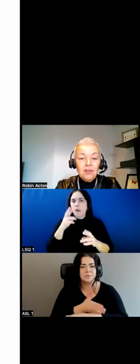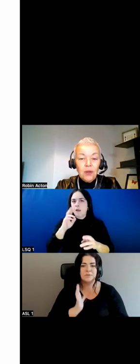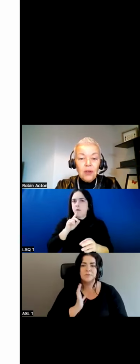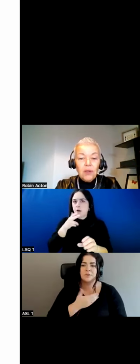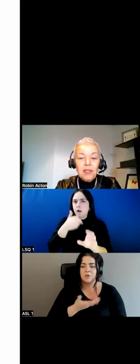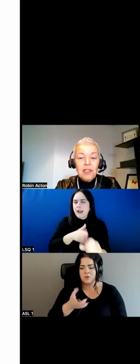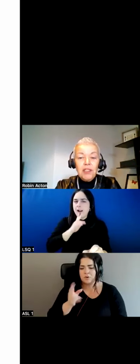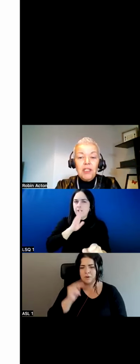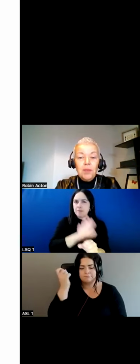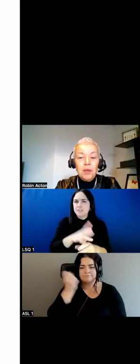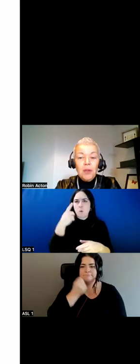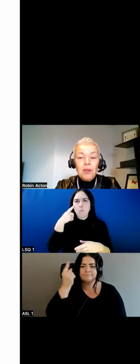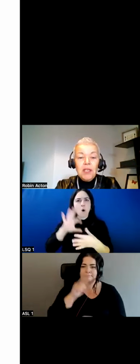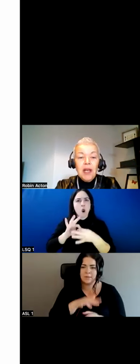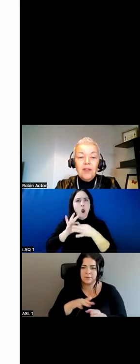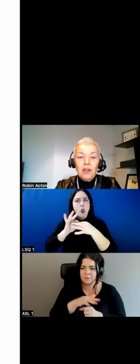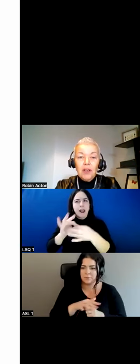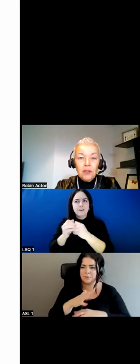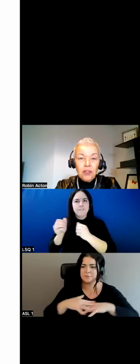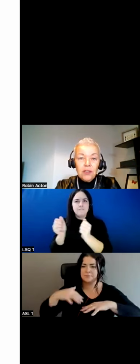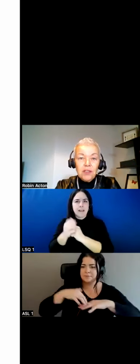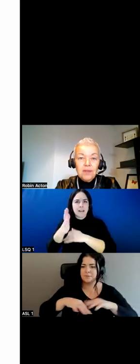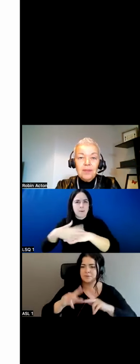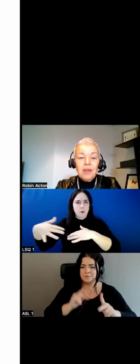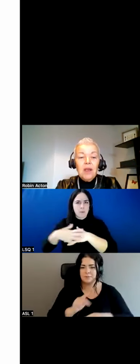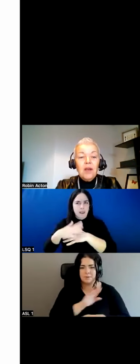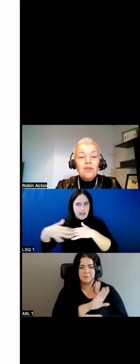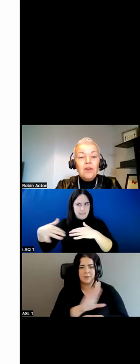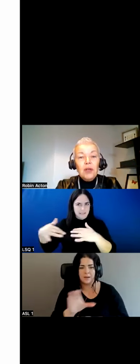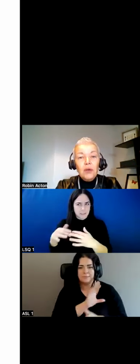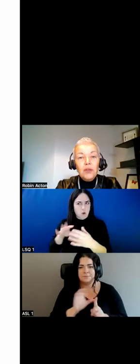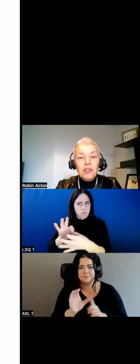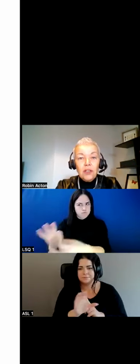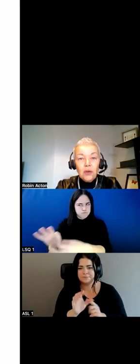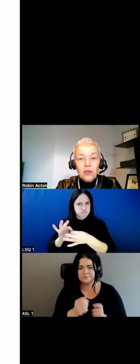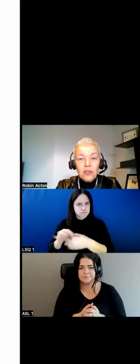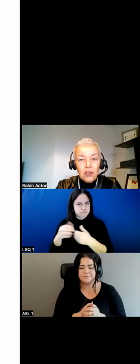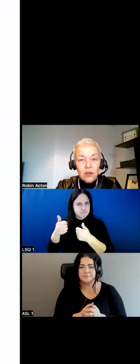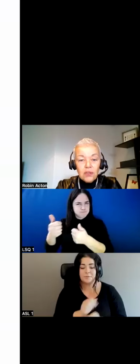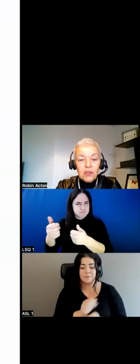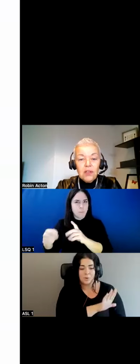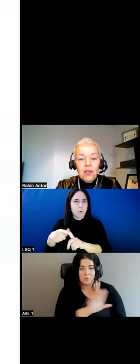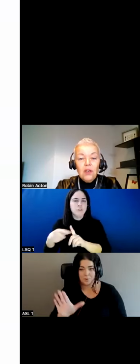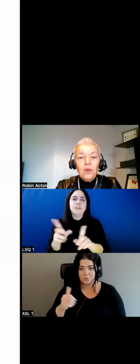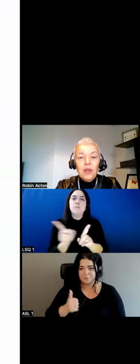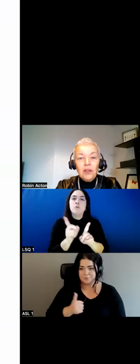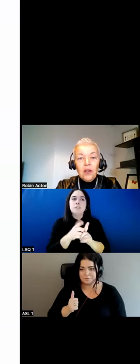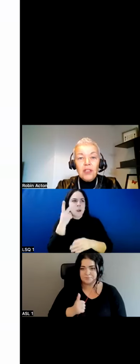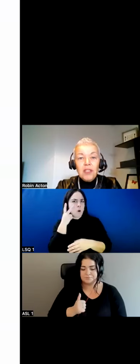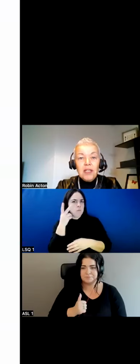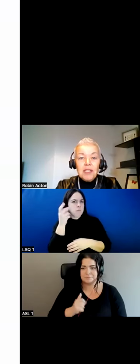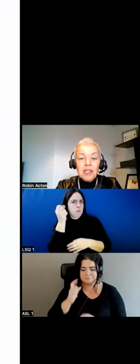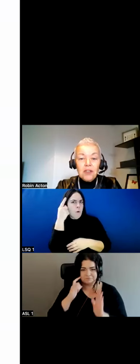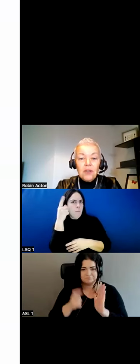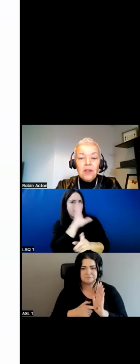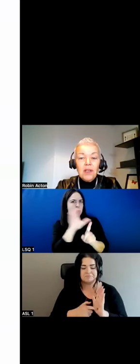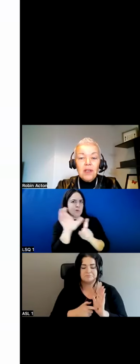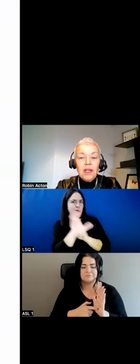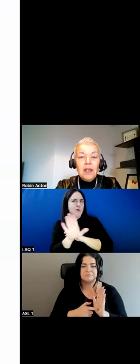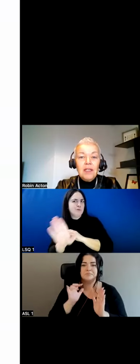les nations et pour améliorer notre propre compréhension des peuples autochtones locaux et de leur culture. D'un océan à